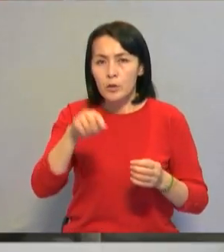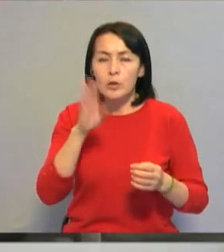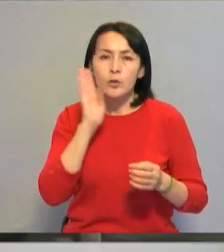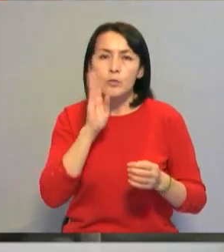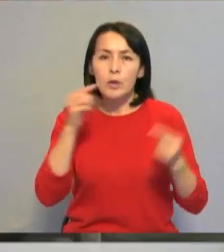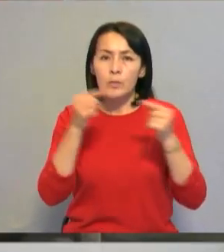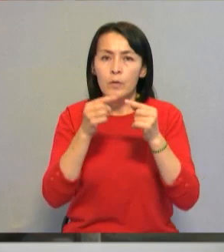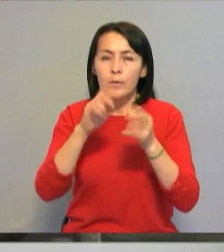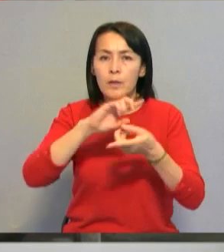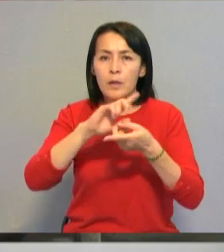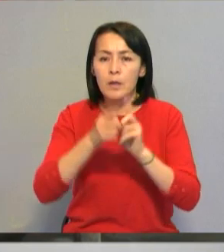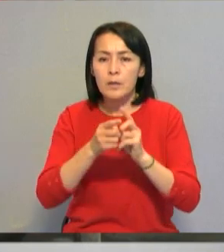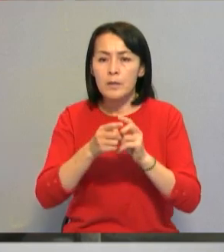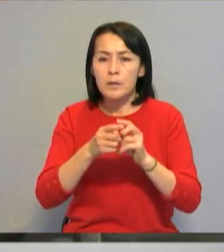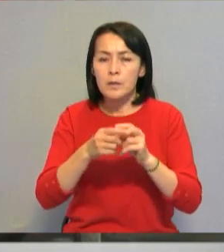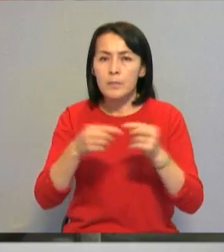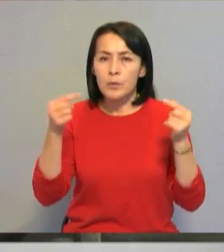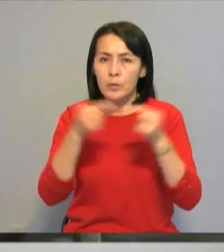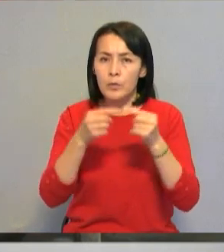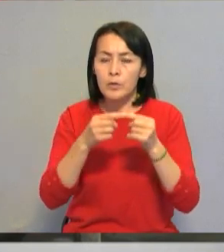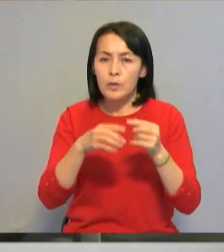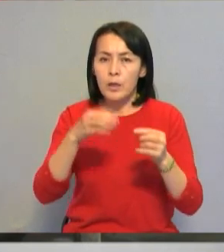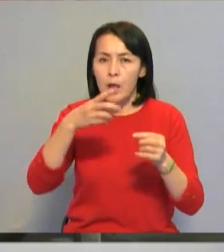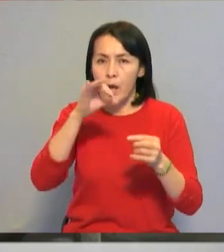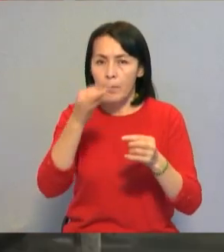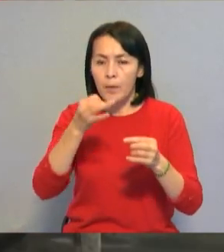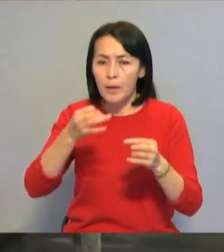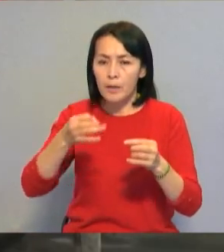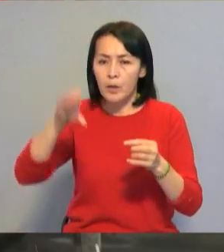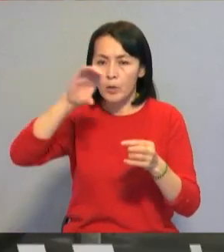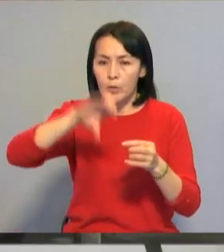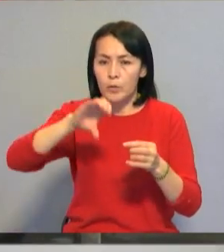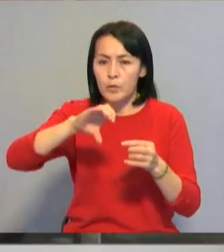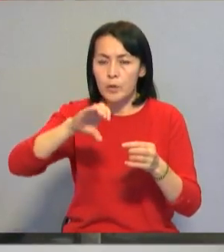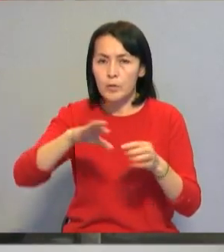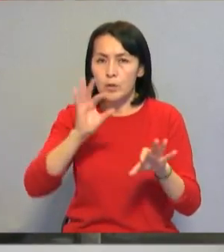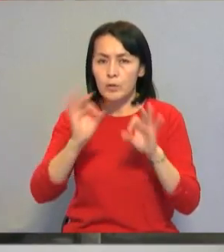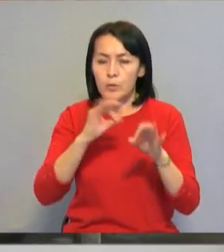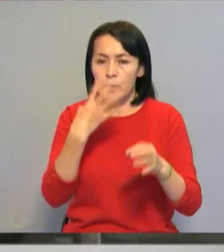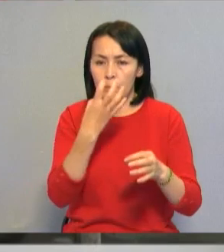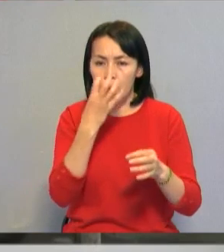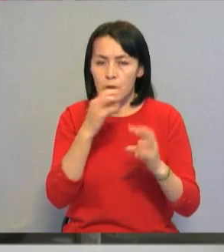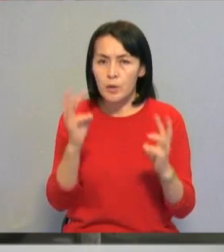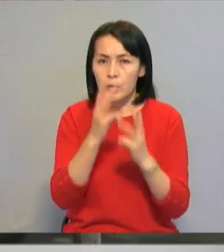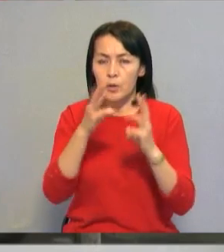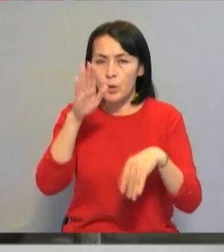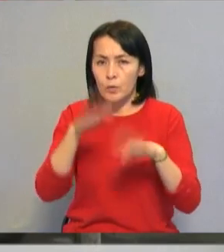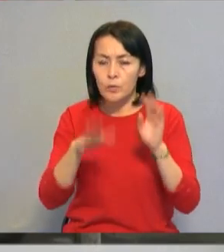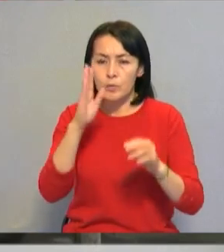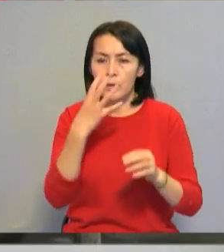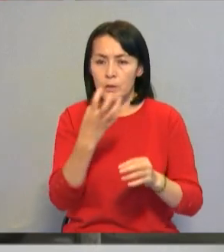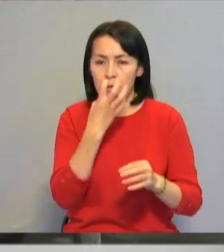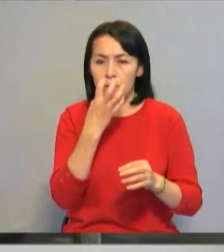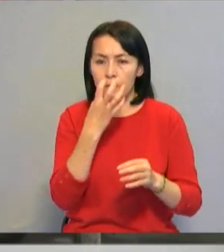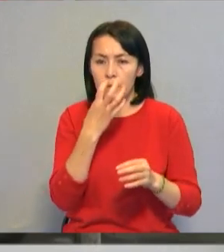уақытылы ауыстырып, антифриздердің оригиналын құйса, сол кезде мотор мұз қатпайды. И пешіде жақсы ұруы өте жақсы болады пеші,